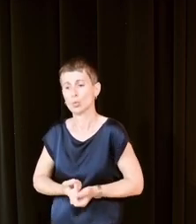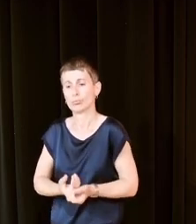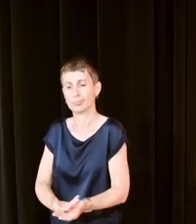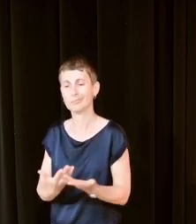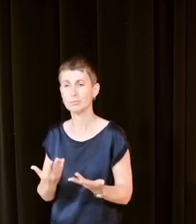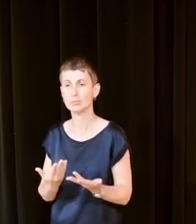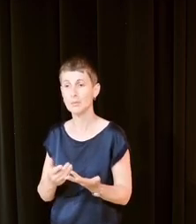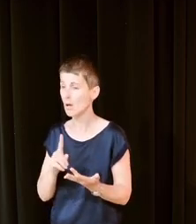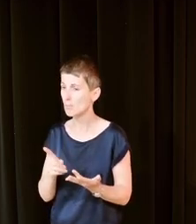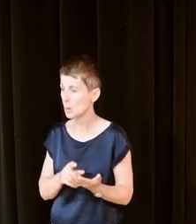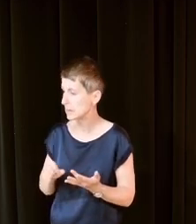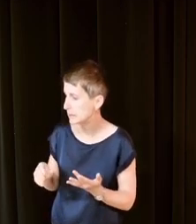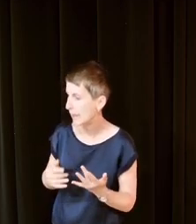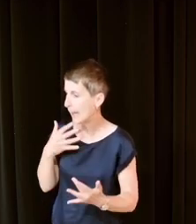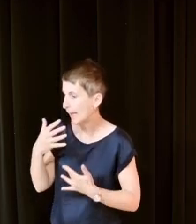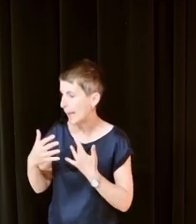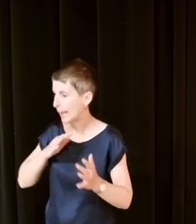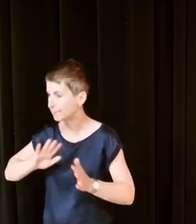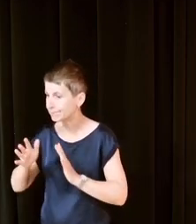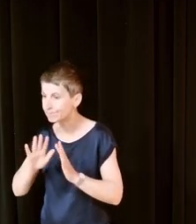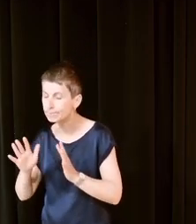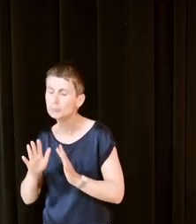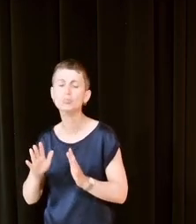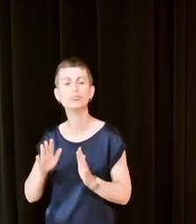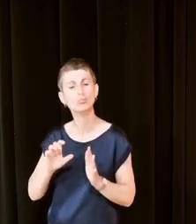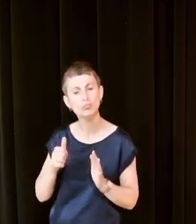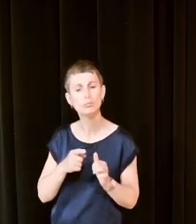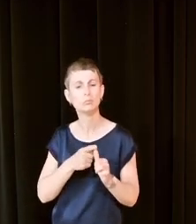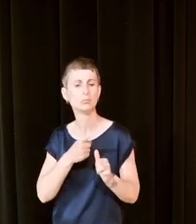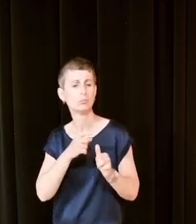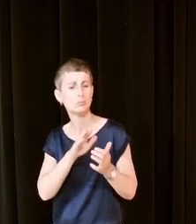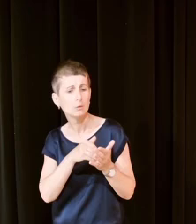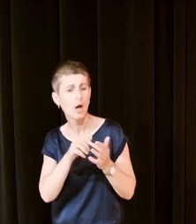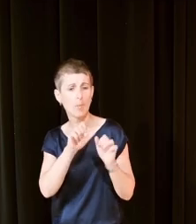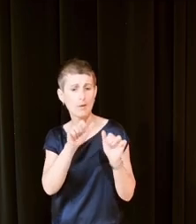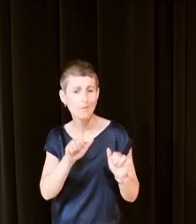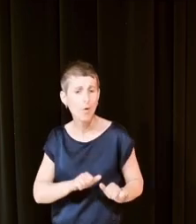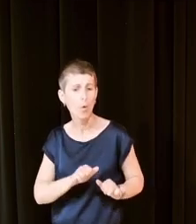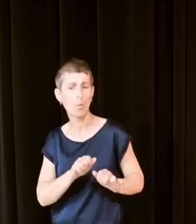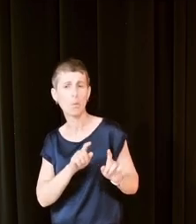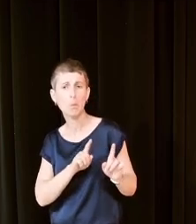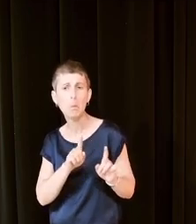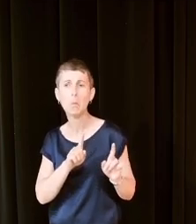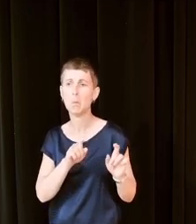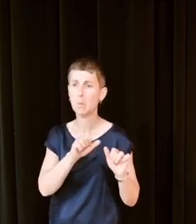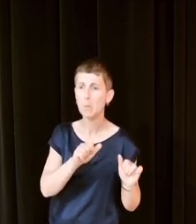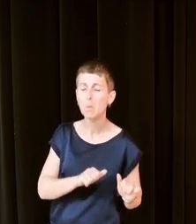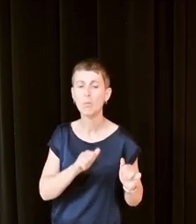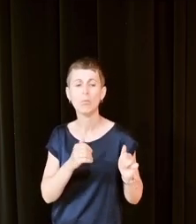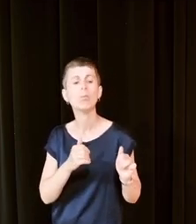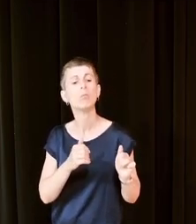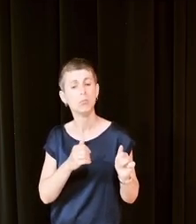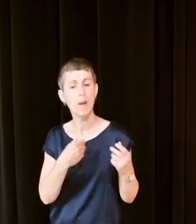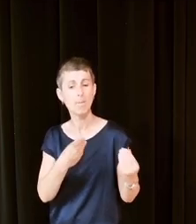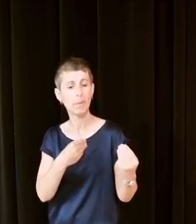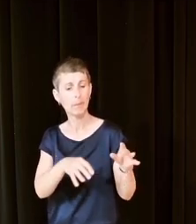zu müssen, sondern erstmal ein Gestus, eine Farbe, eine Form, natürlich auch Musik, als ein Mittel verwenden, um sich, und